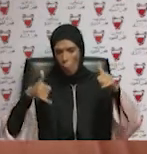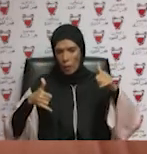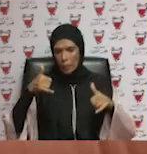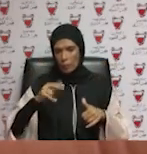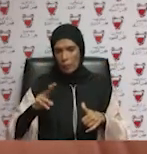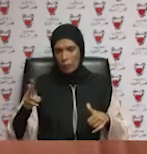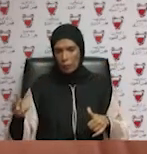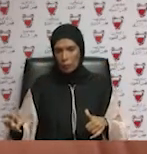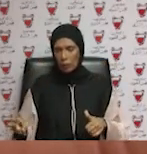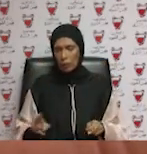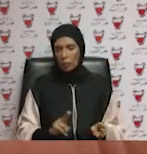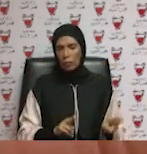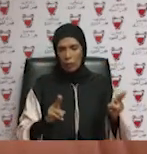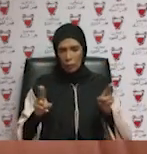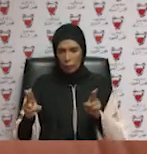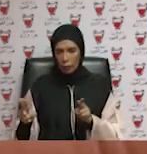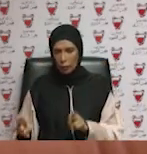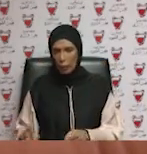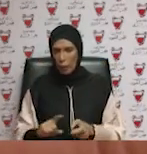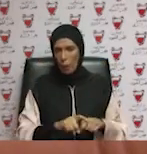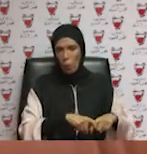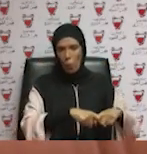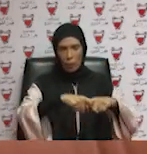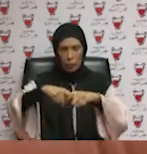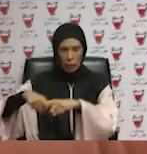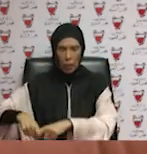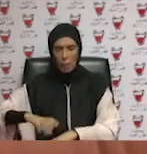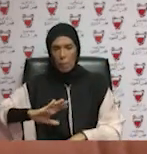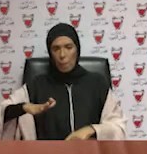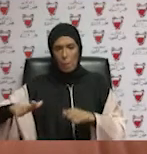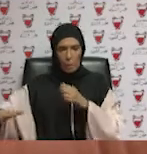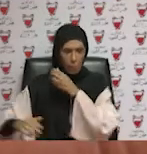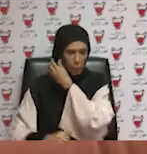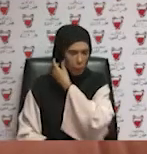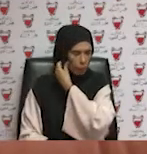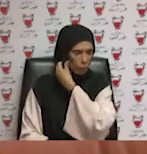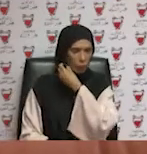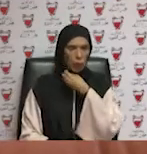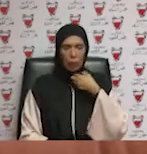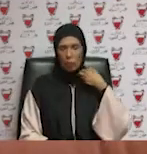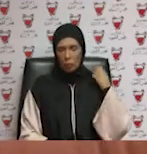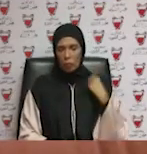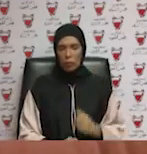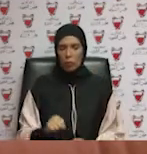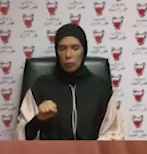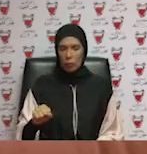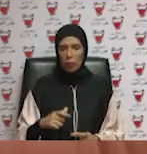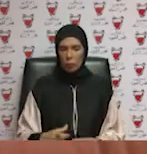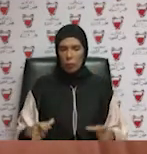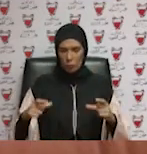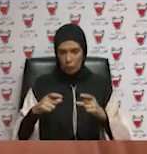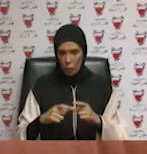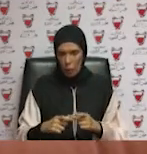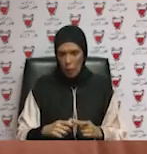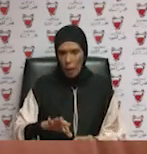نقل المرافق، يعني وجود المرافق البحرية لديها، وكذلك فيما يتعلق في إدارة قيادة